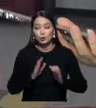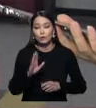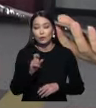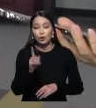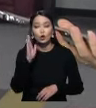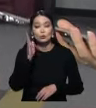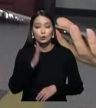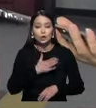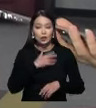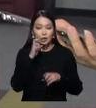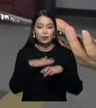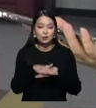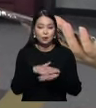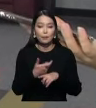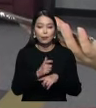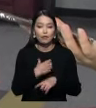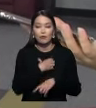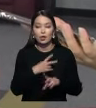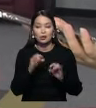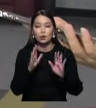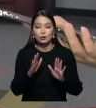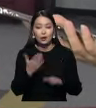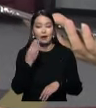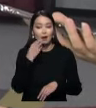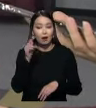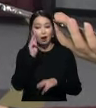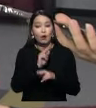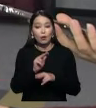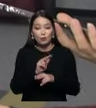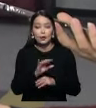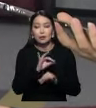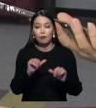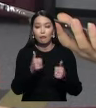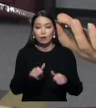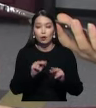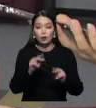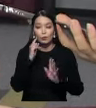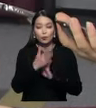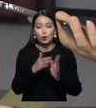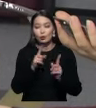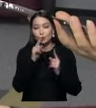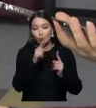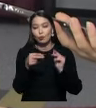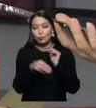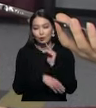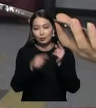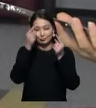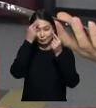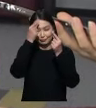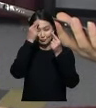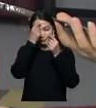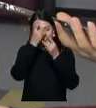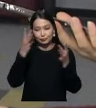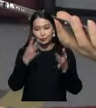будущее нашей страны, поэтому важно не только дать им качественное образование, но и сформировать в их сознании антикоррупционную коррупционную культуру. Поэтому в